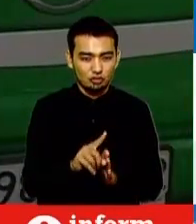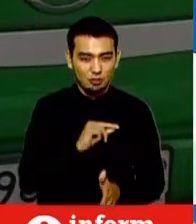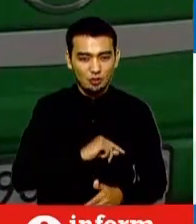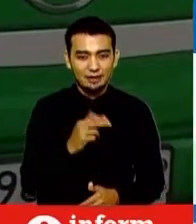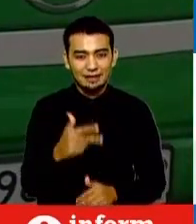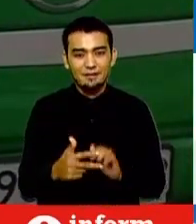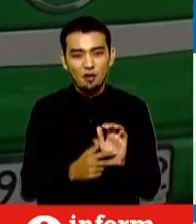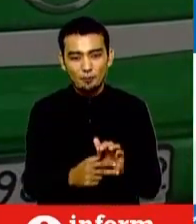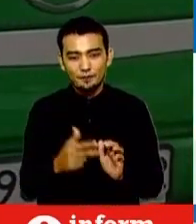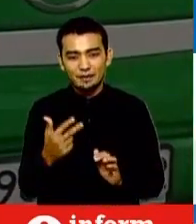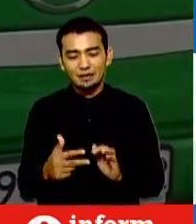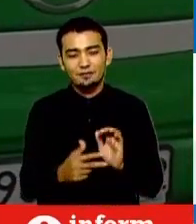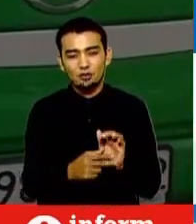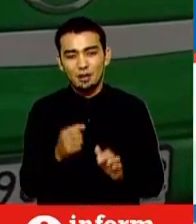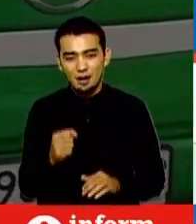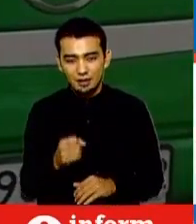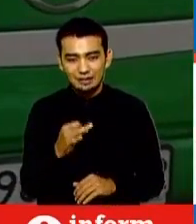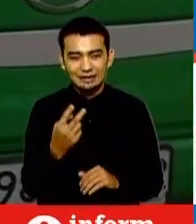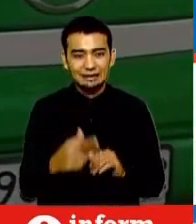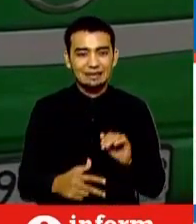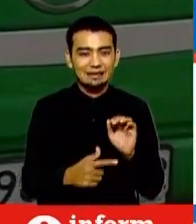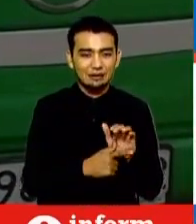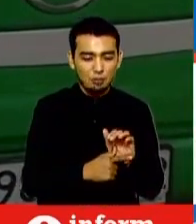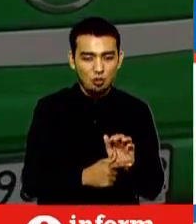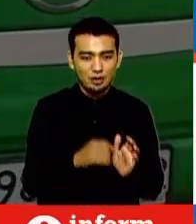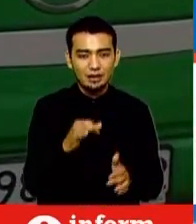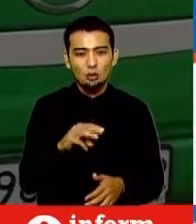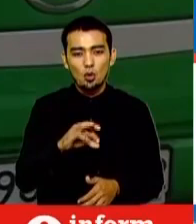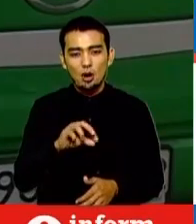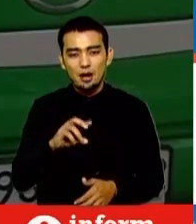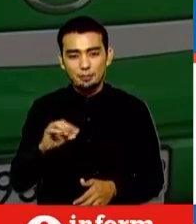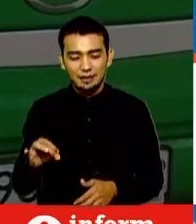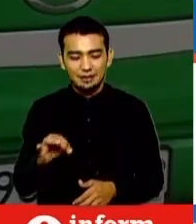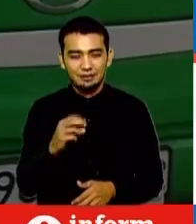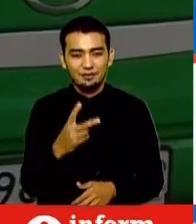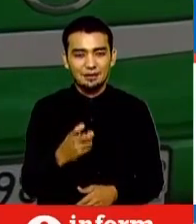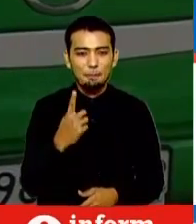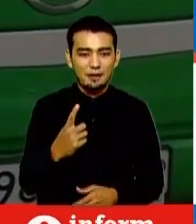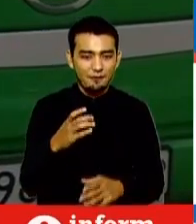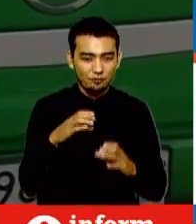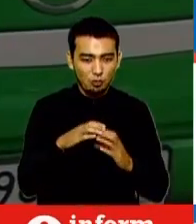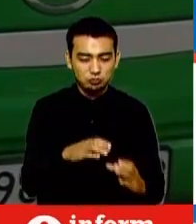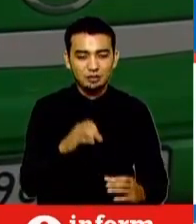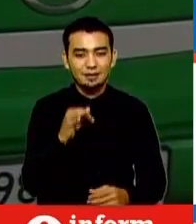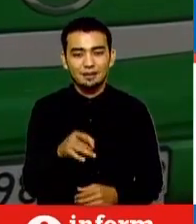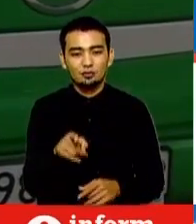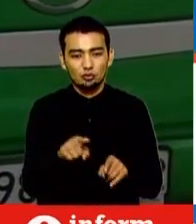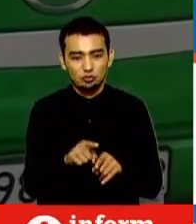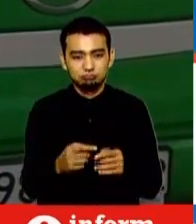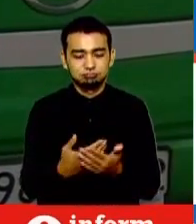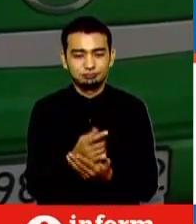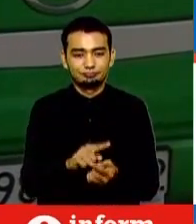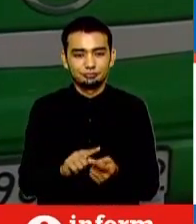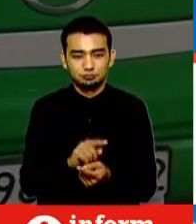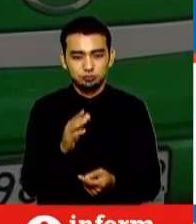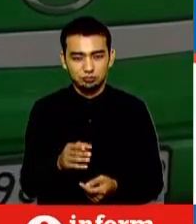38А, 37-й маршрут, потом по Тель-Авиве, вы помните, 201-й маршрут. Ее тоже на тот маршрут мы